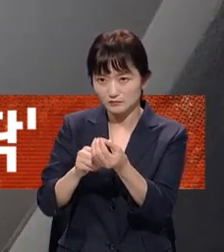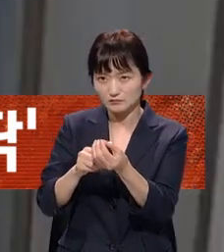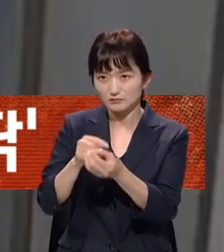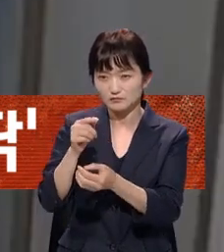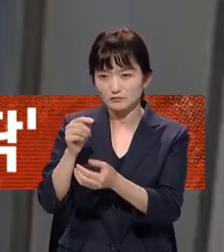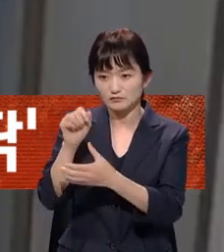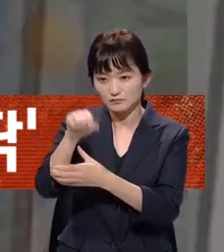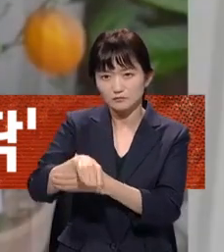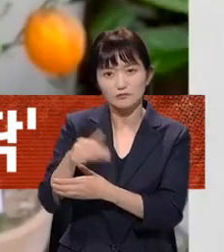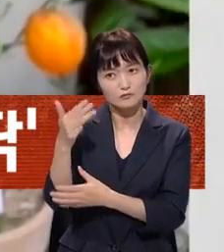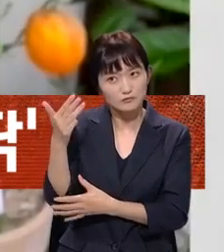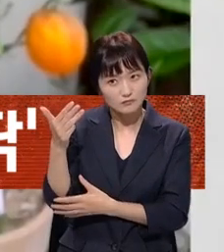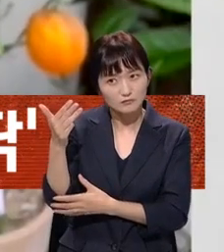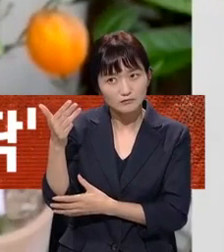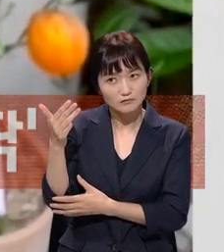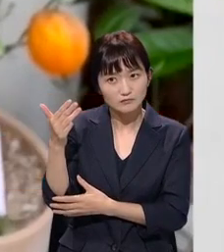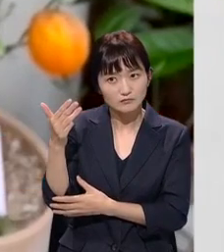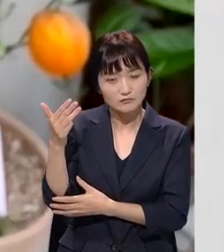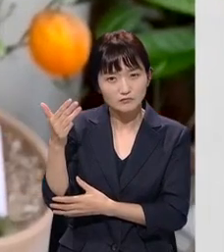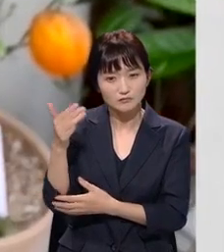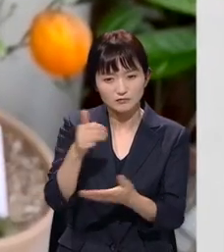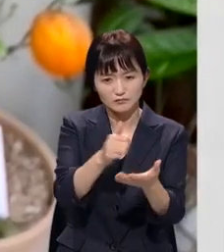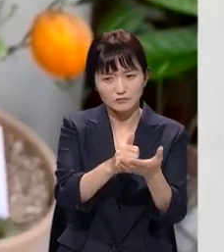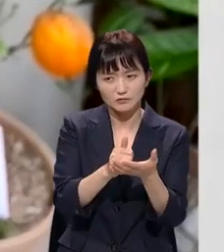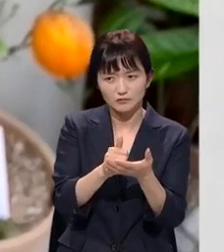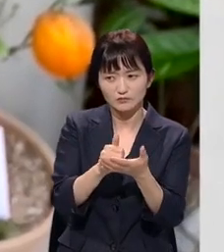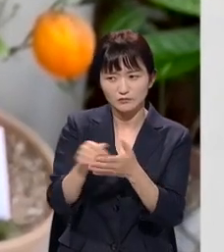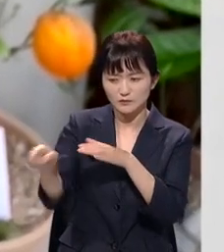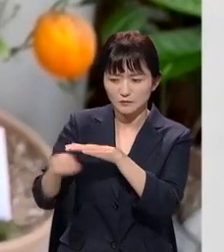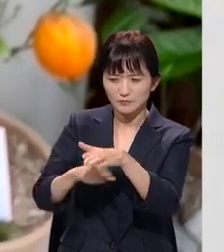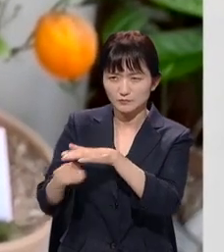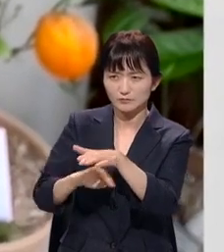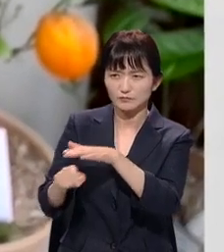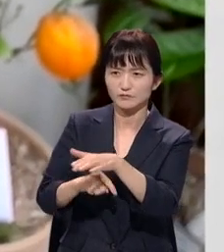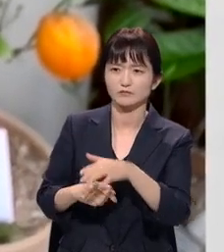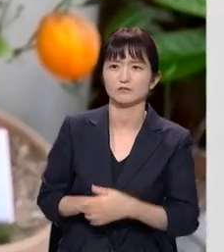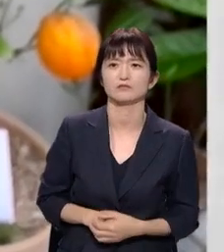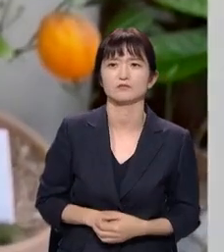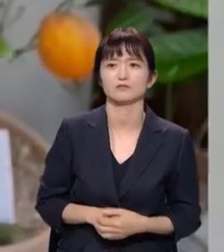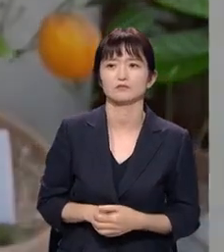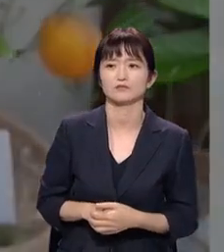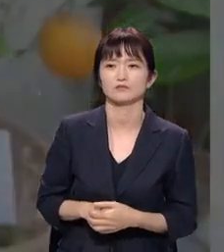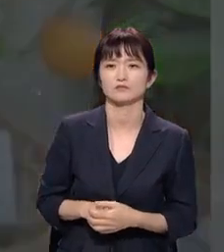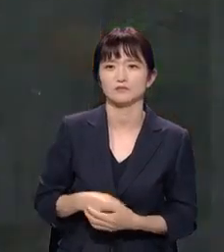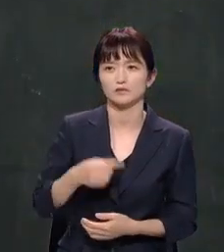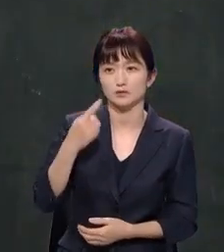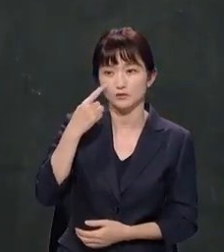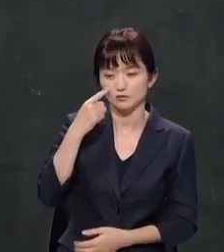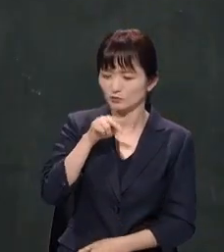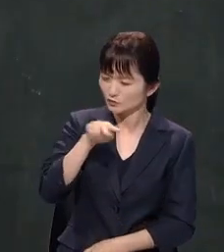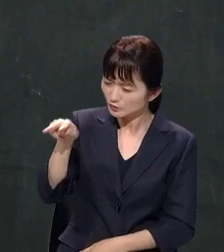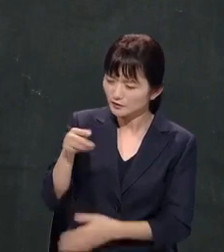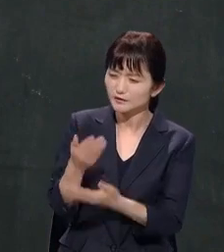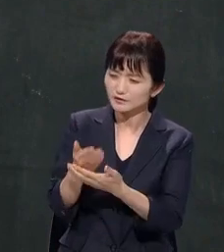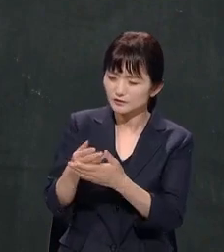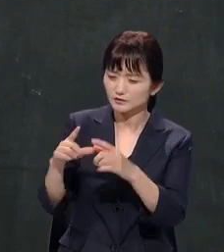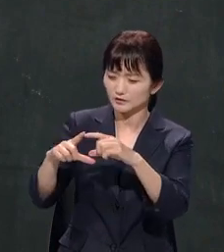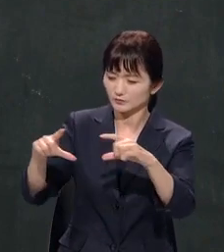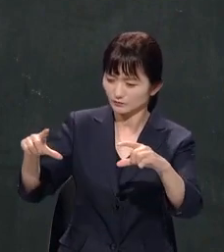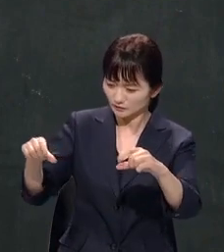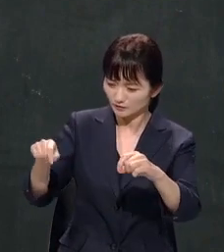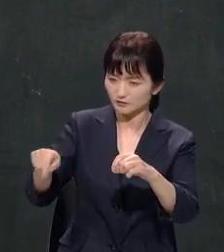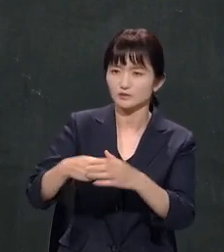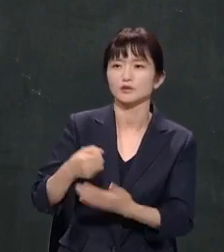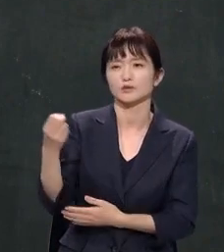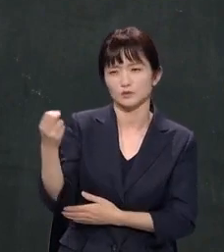있었는데 손님들이 계속 하나씩 뜯어가는 바람에 결국 눈으로만 봐주세요라고 콧물까지 세워놨던 겁니다 그런 와중에